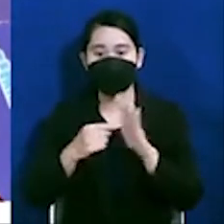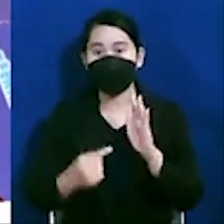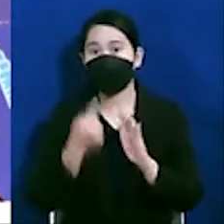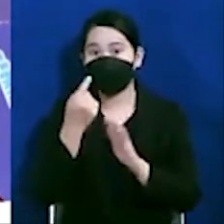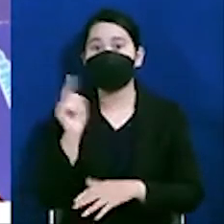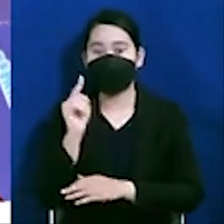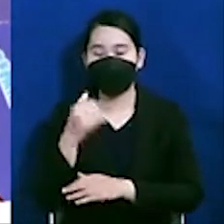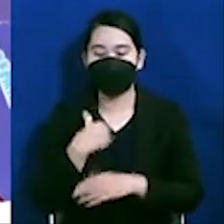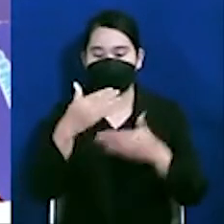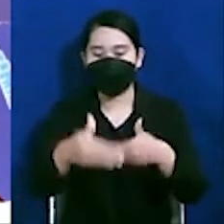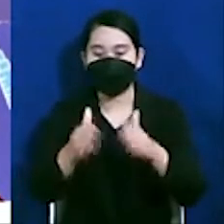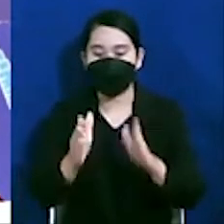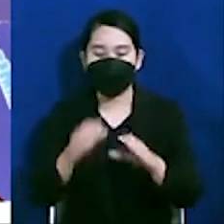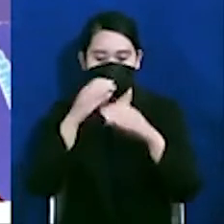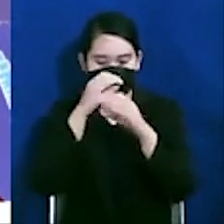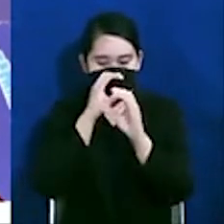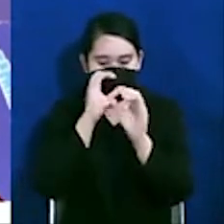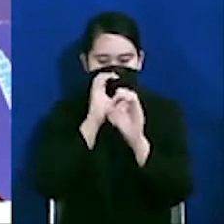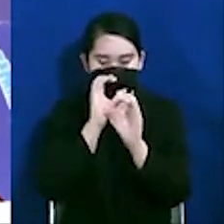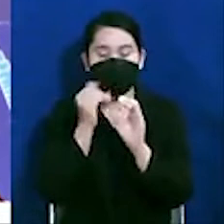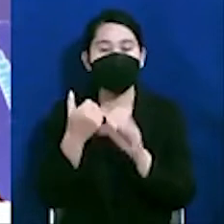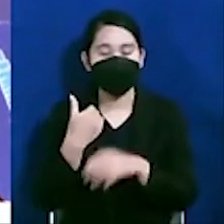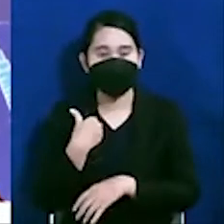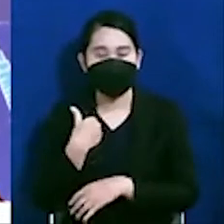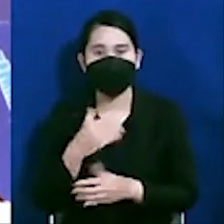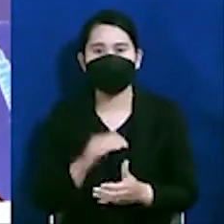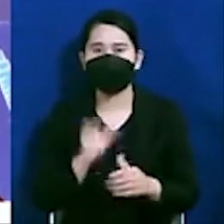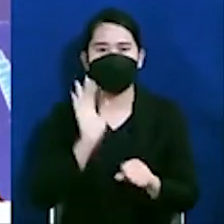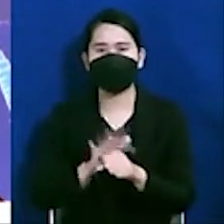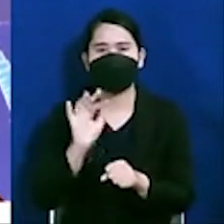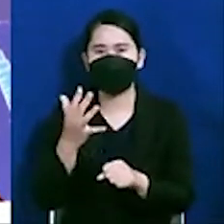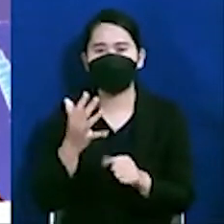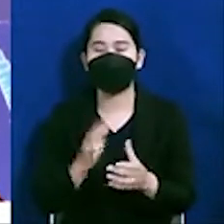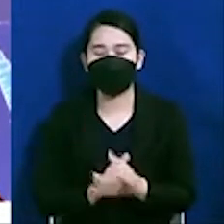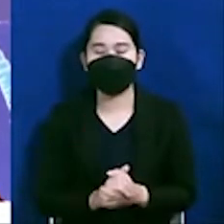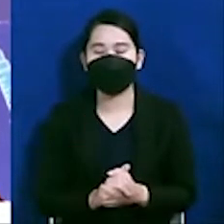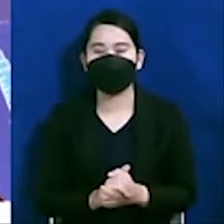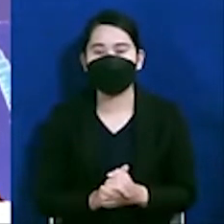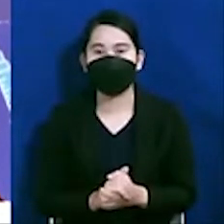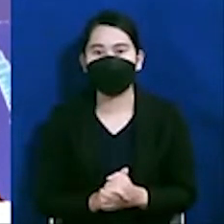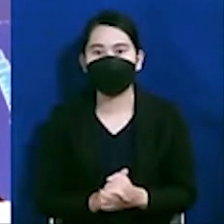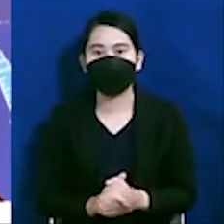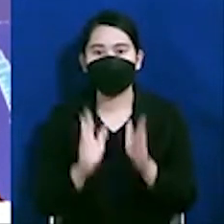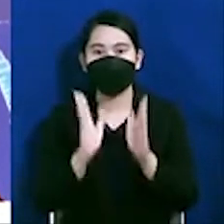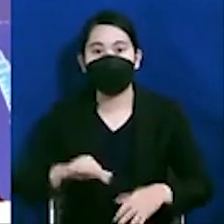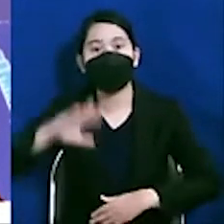เรายังมีแลปจำนวนเอ่อไม่พอเพียงนะครับแล้วก็กลัวคนไข้ไม่รับการดูแลอย่างต่อ